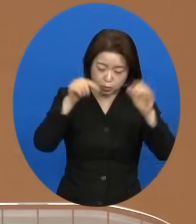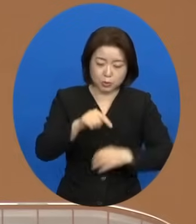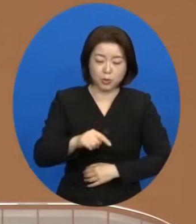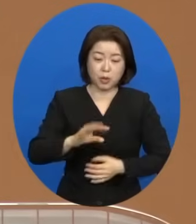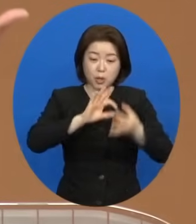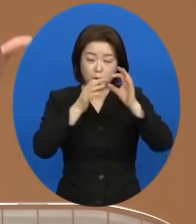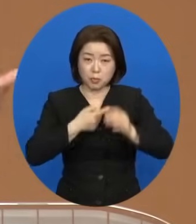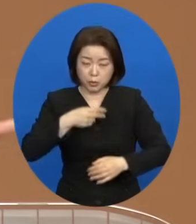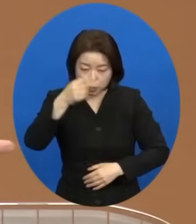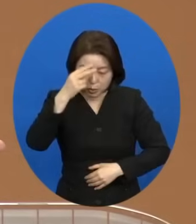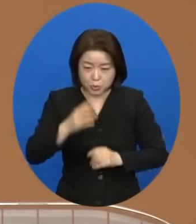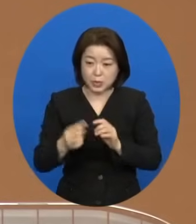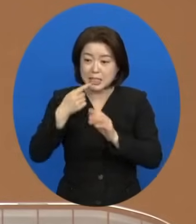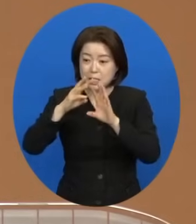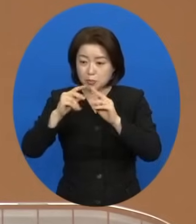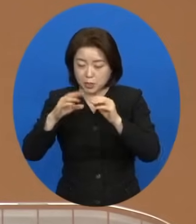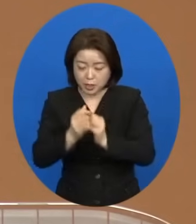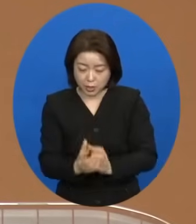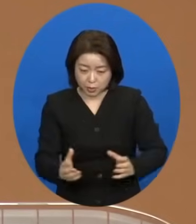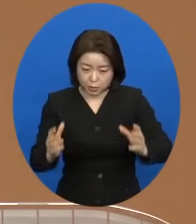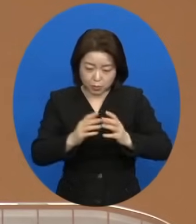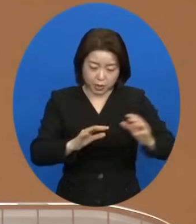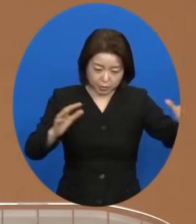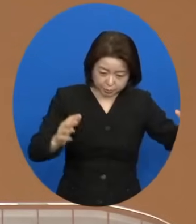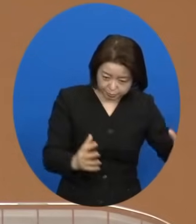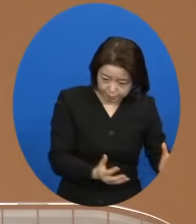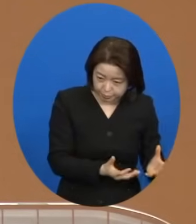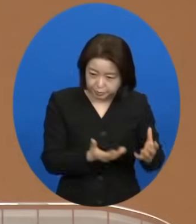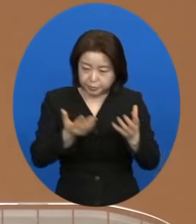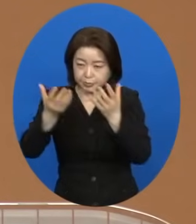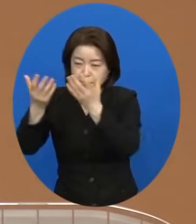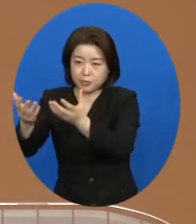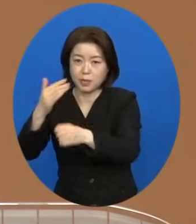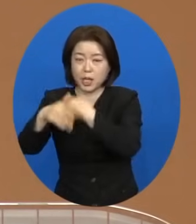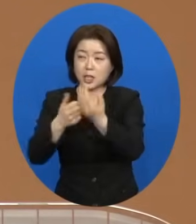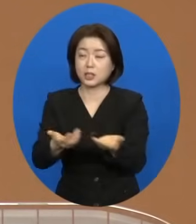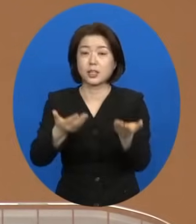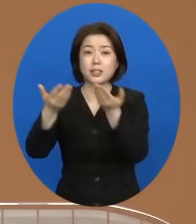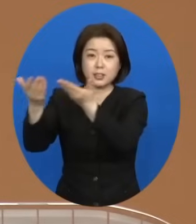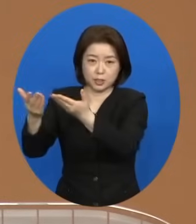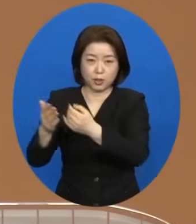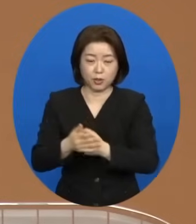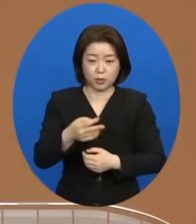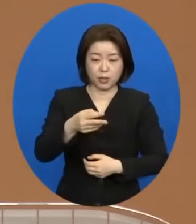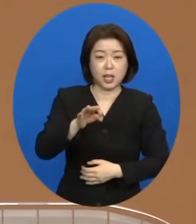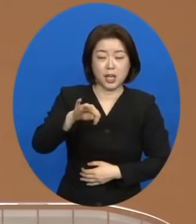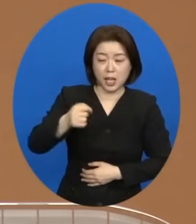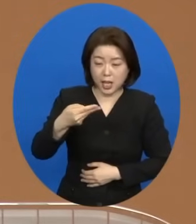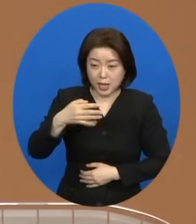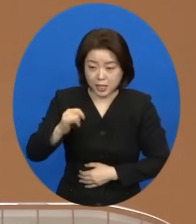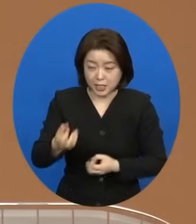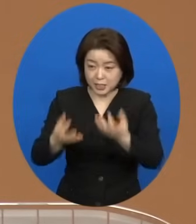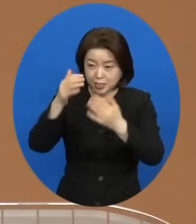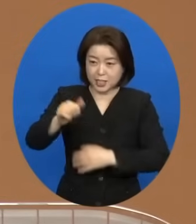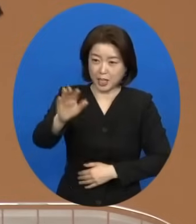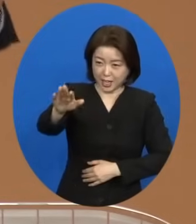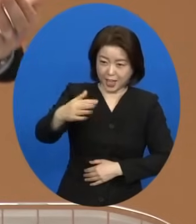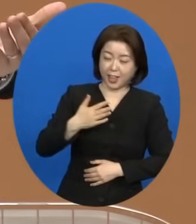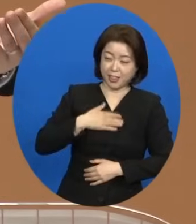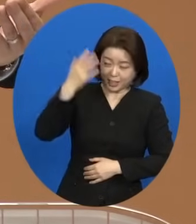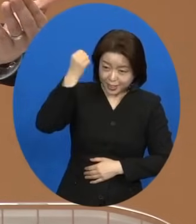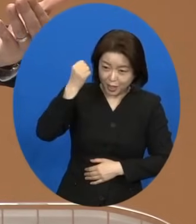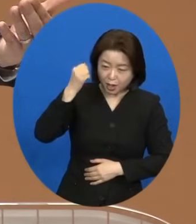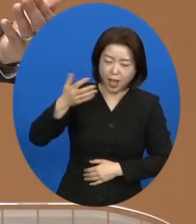그다음에 밀가루 한 에바를 가지고 나아가서 하나님께 바칩니다 엘리 제사장에게 저 기억나시죠 그때 울며